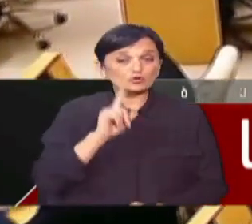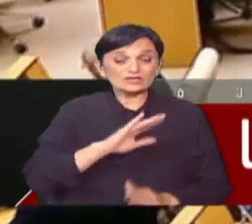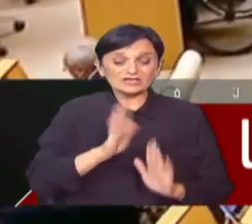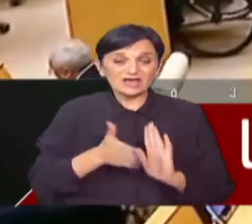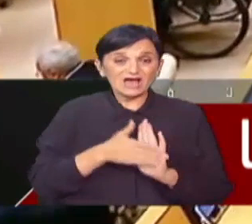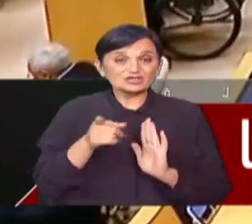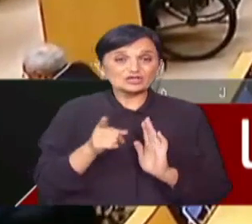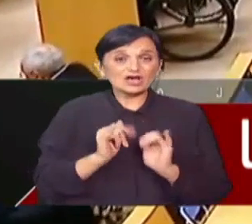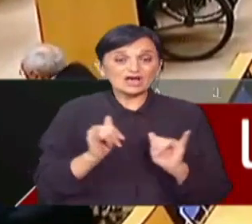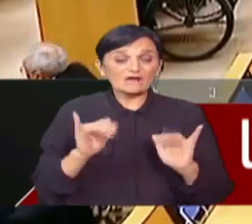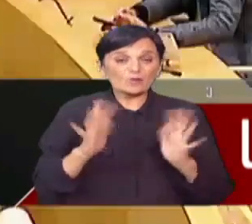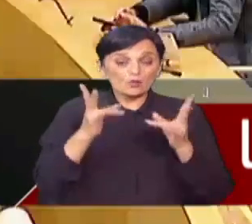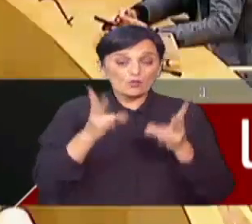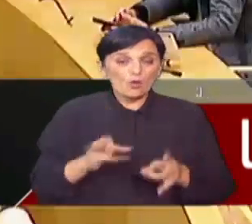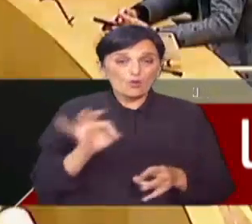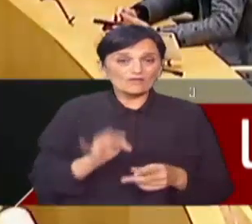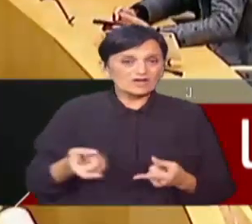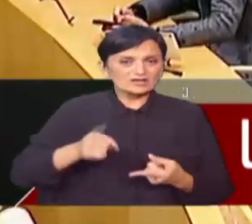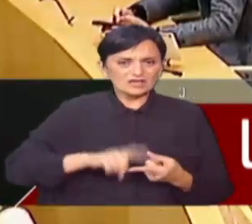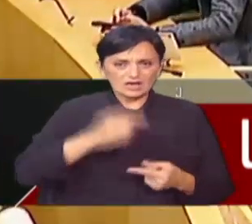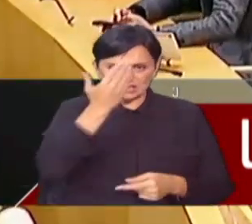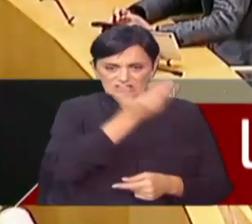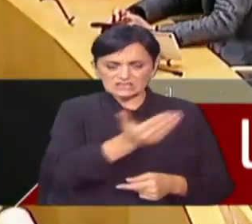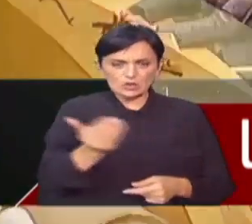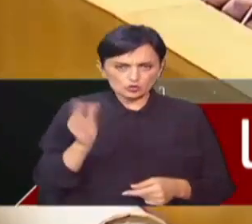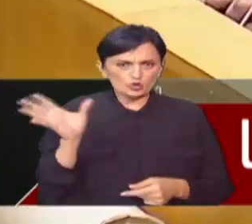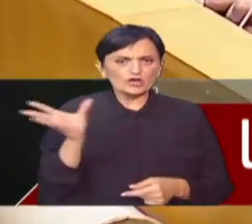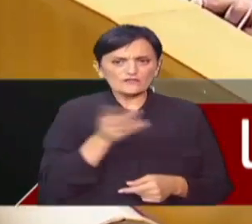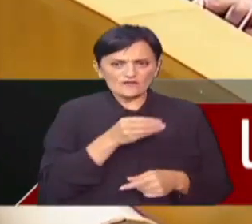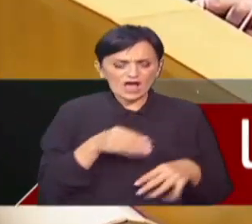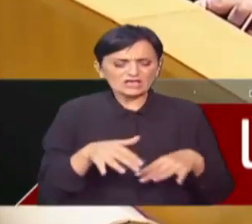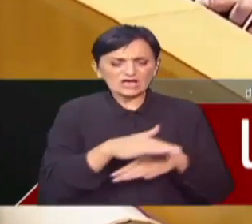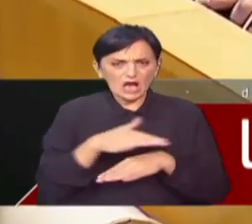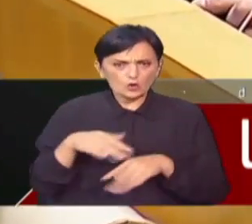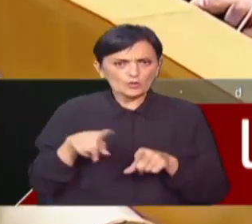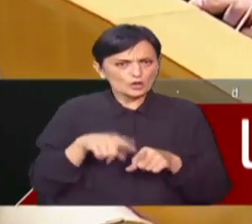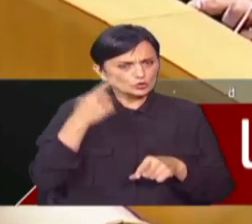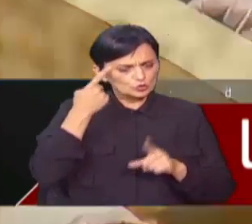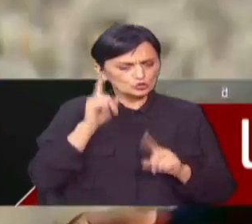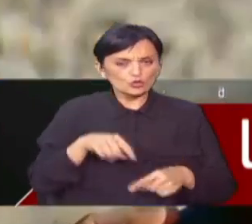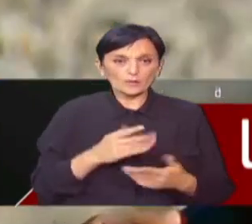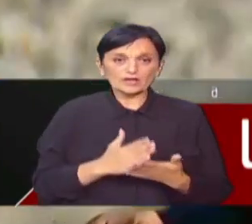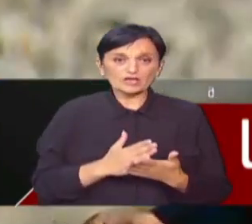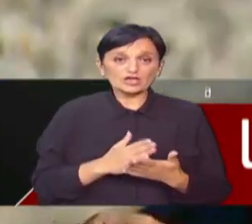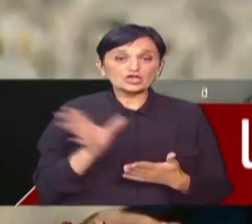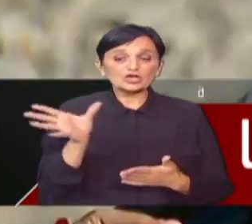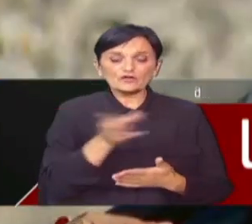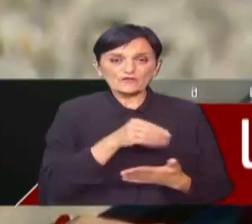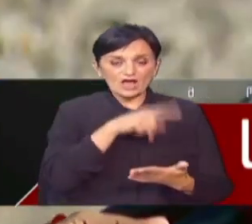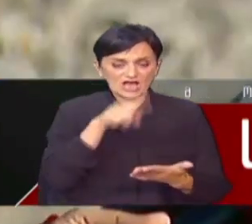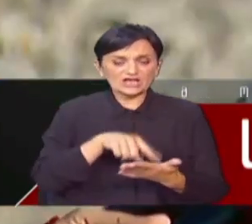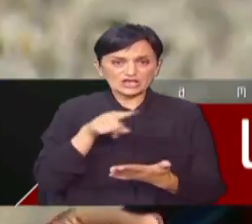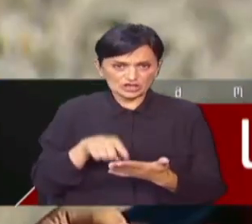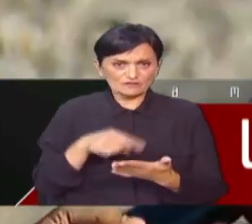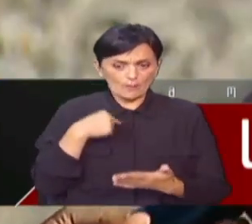რაჭაში განვითარებულ მოვლენებთან დაკავშირებით საზოგადოებისთვის ყველა გარემოება ისედაც ცნობილია. Ყველა კითხვაზე პასუხი მე მგონია